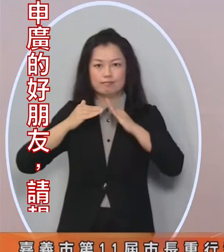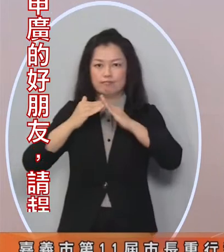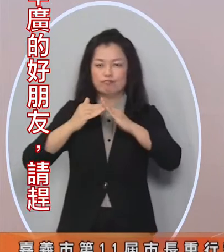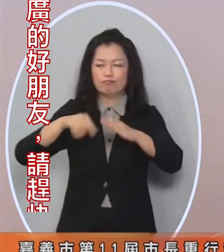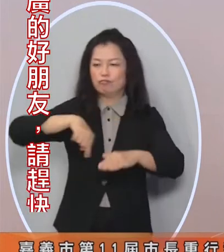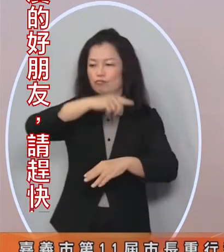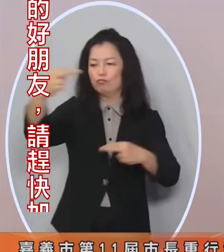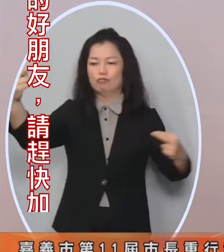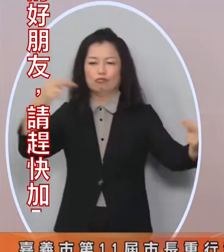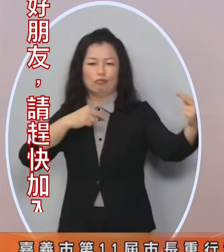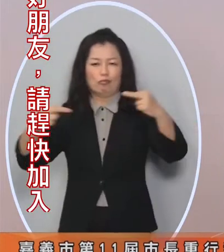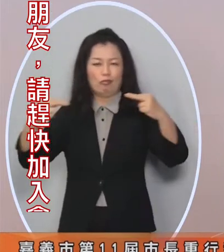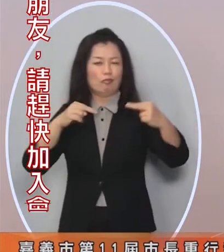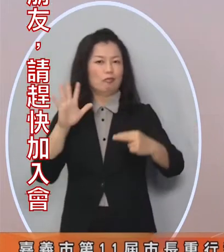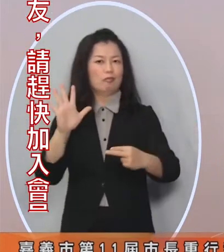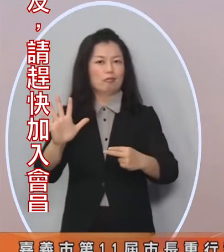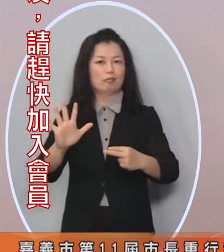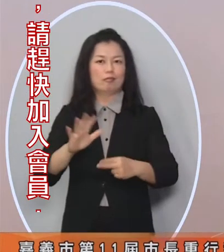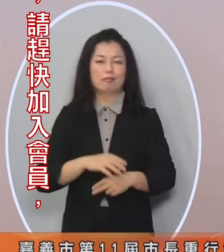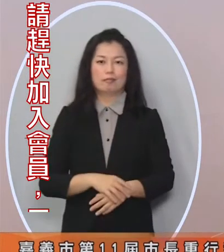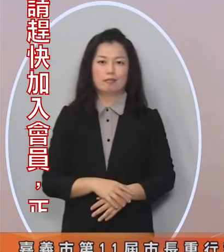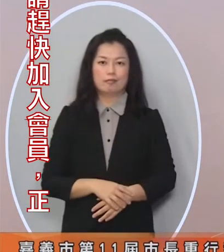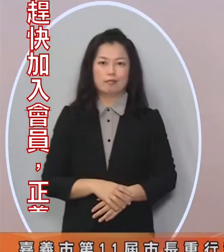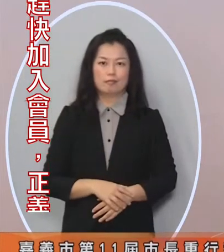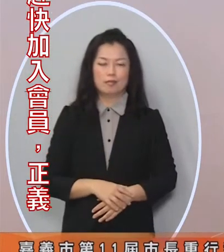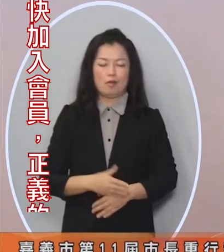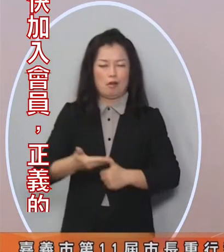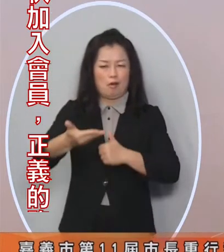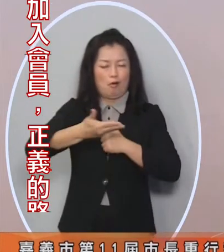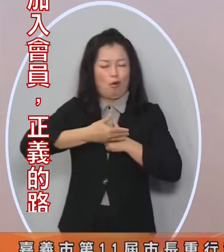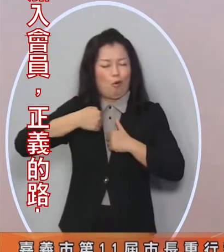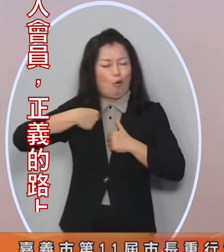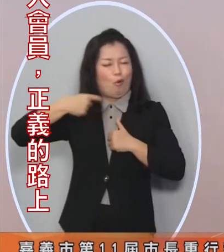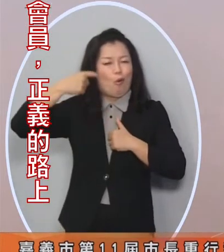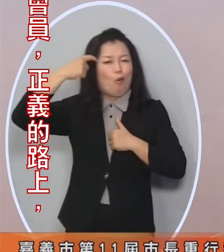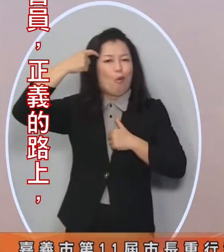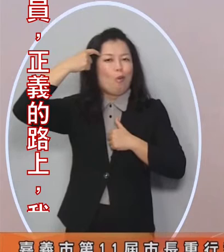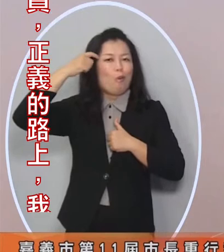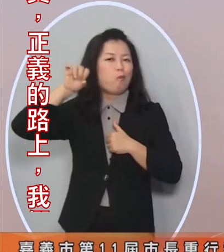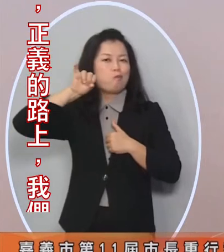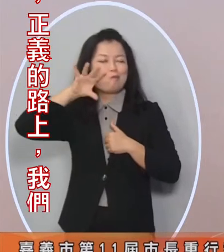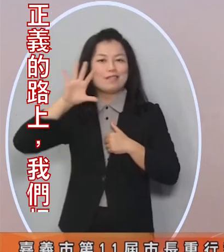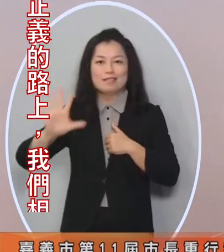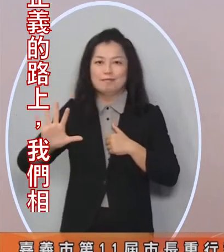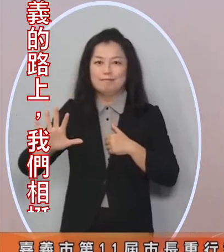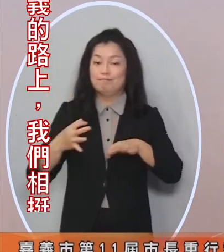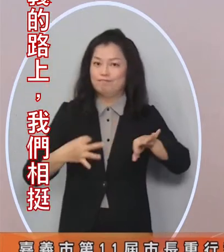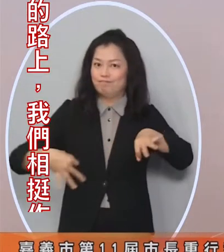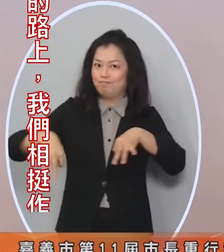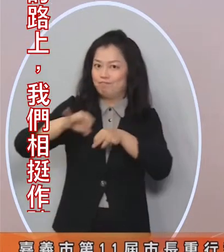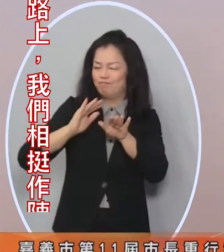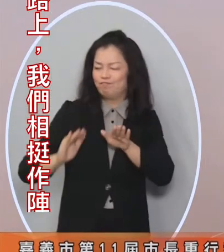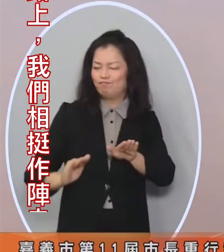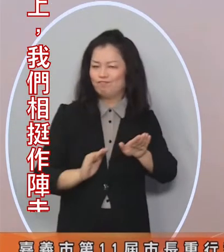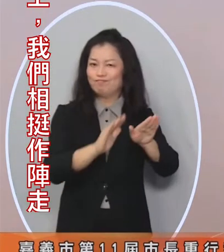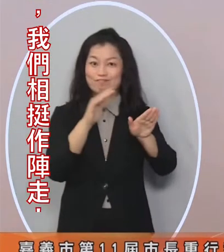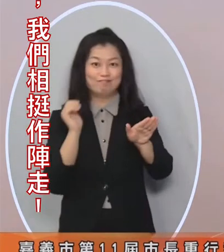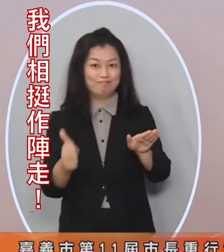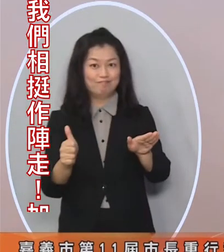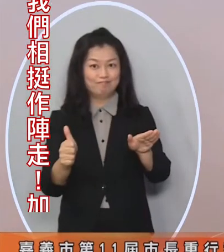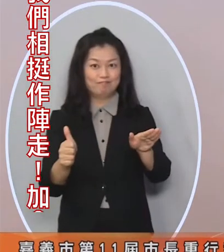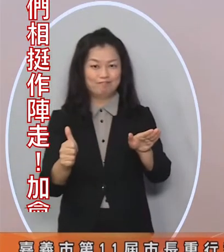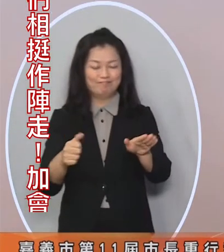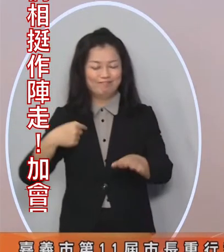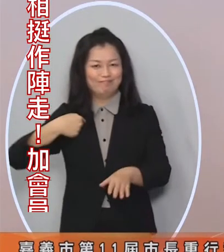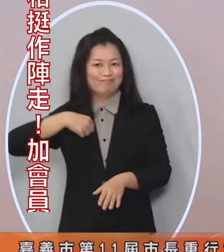的能见度让我每一个人深深以嘉义为荣，繁荣经济繁荣起来了。我们的